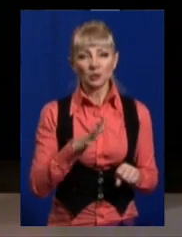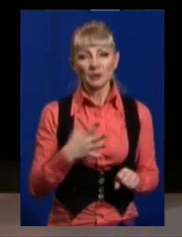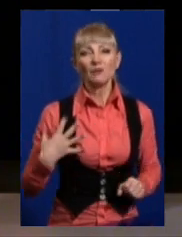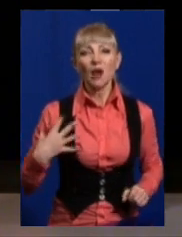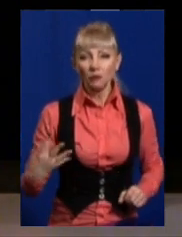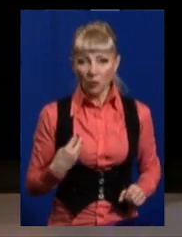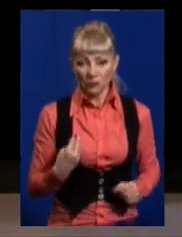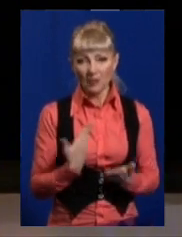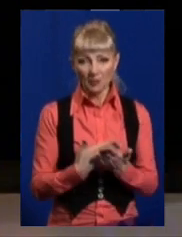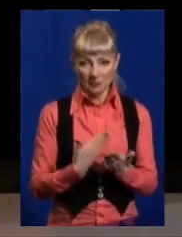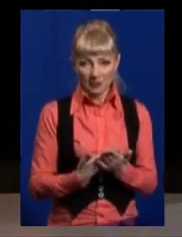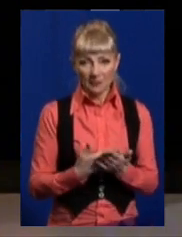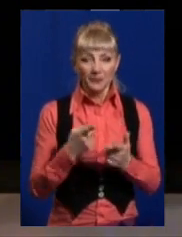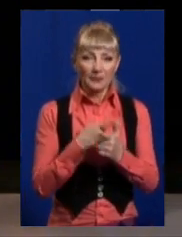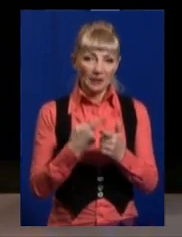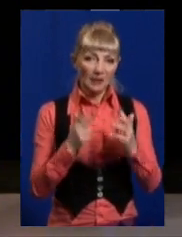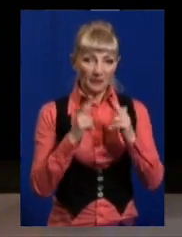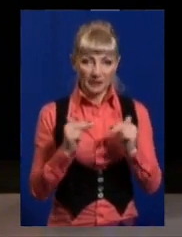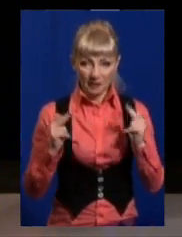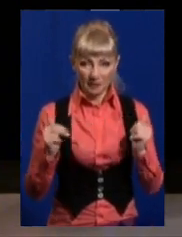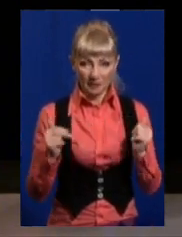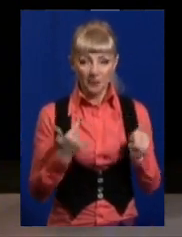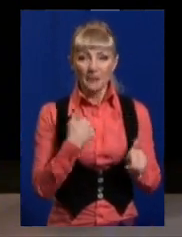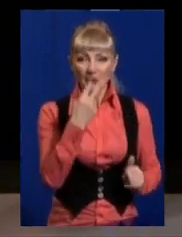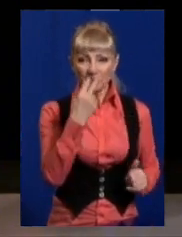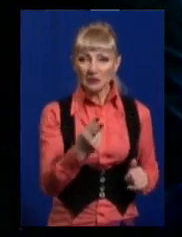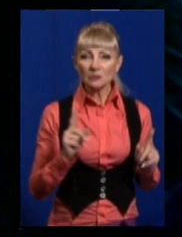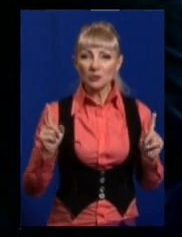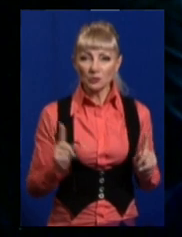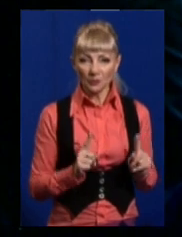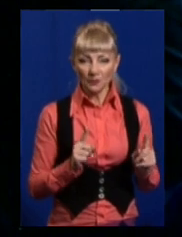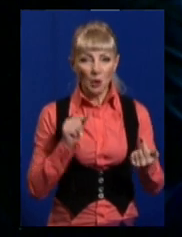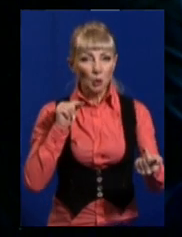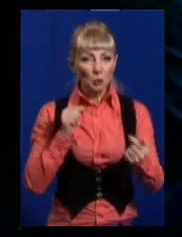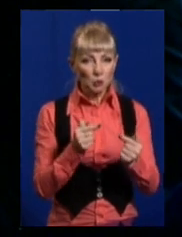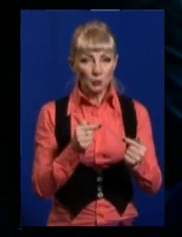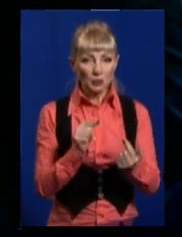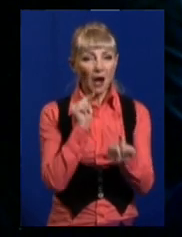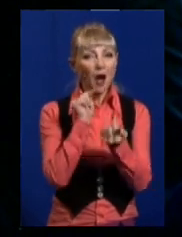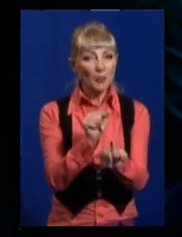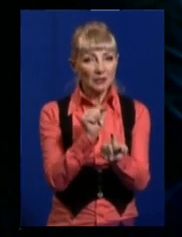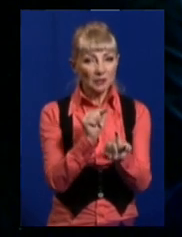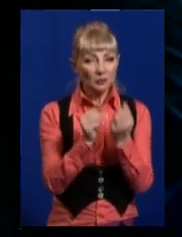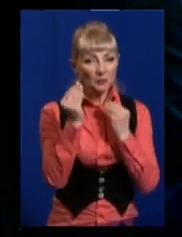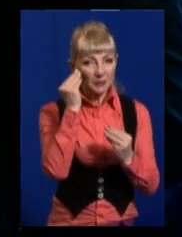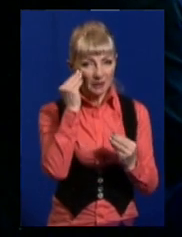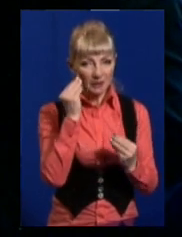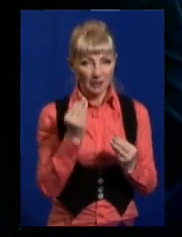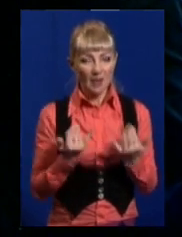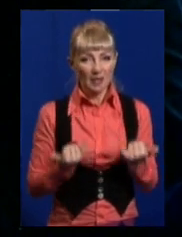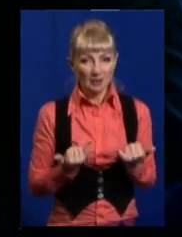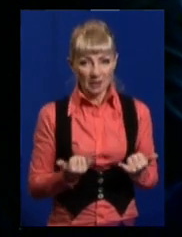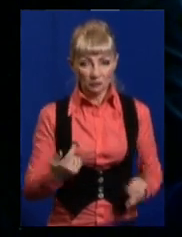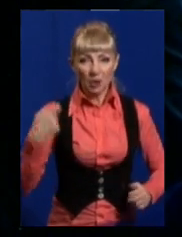Львові, наприклад, або у Дніпрі. Тобто ми бачимо, що всупереч, наприклад, опозиційної позиції до діючого